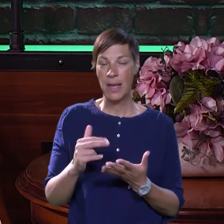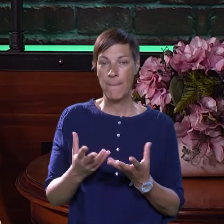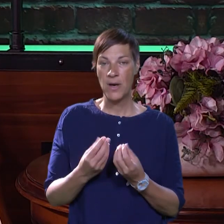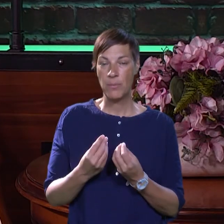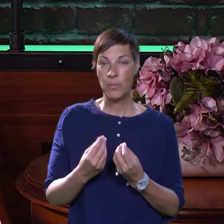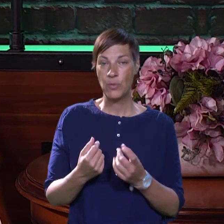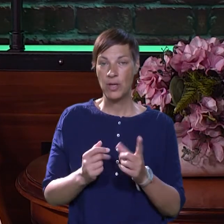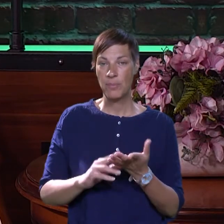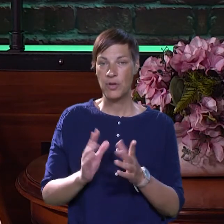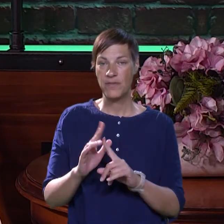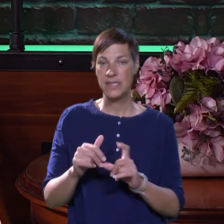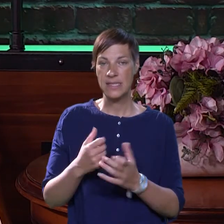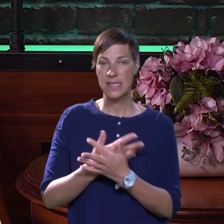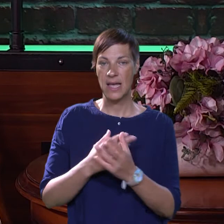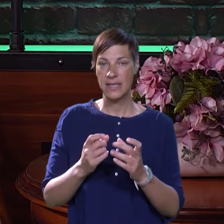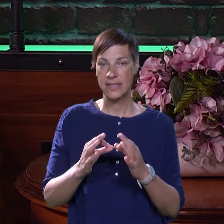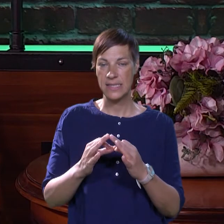puno improvizacija.